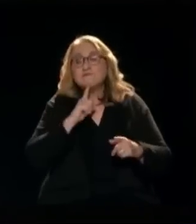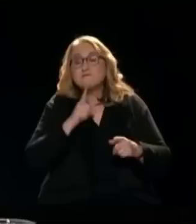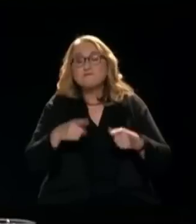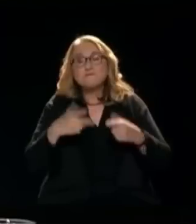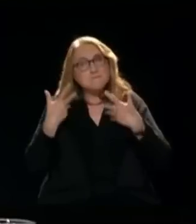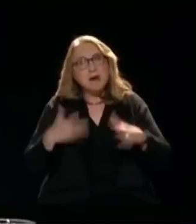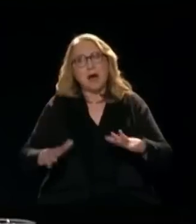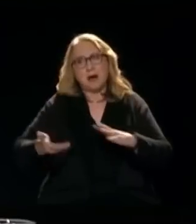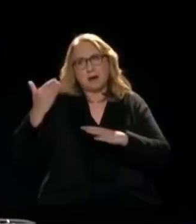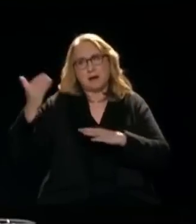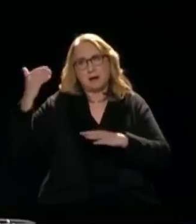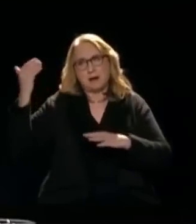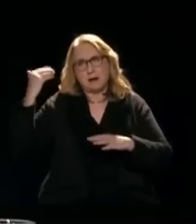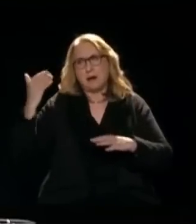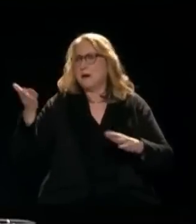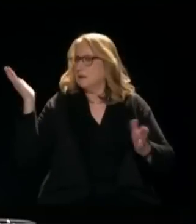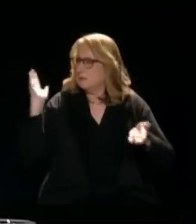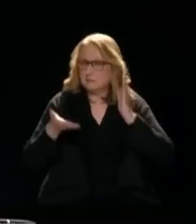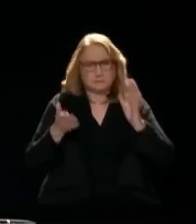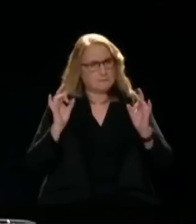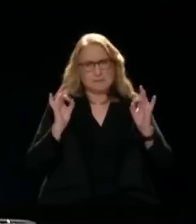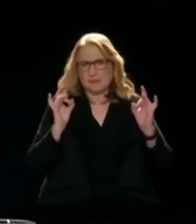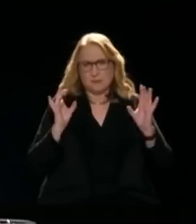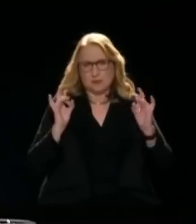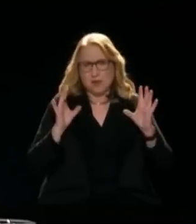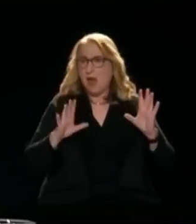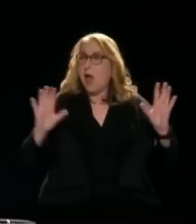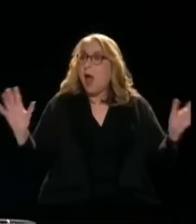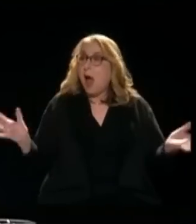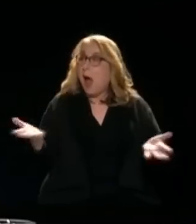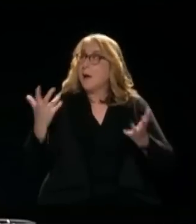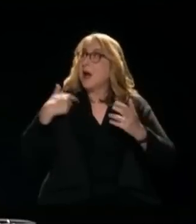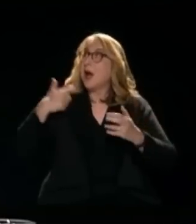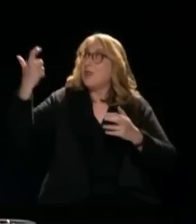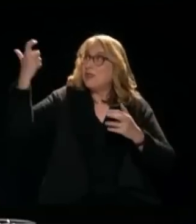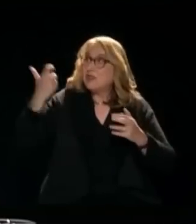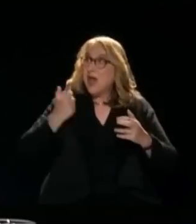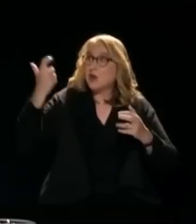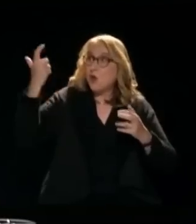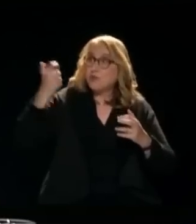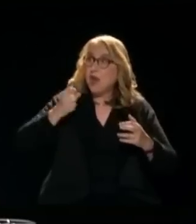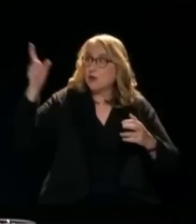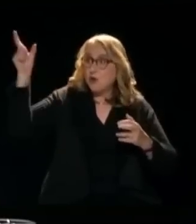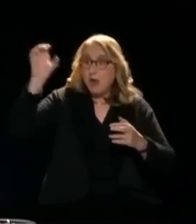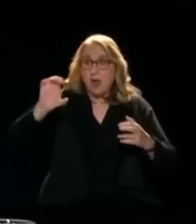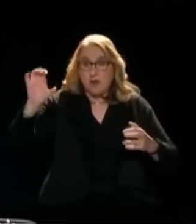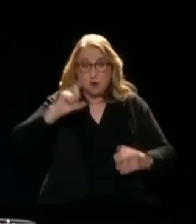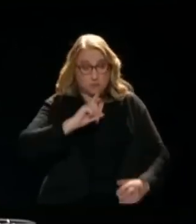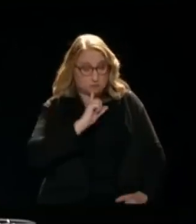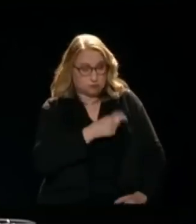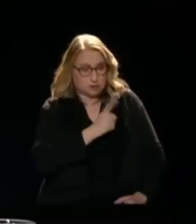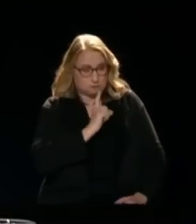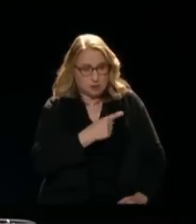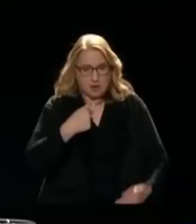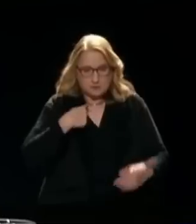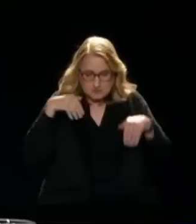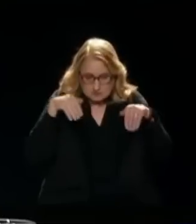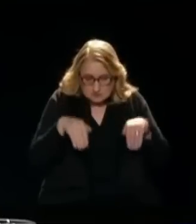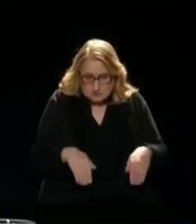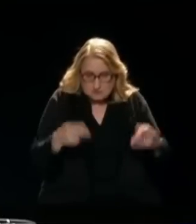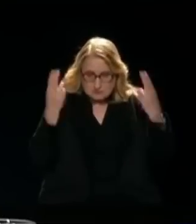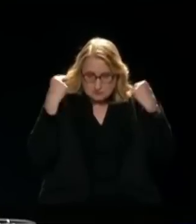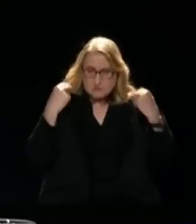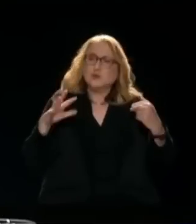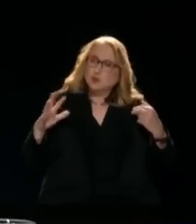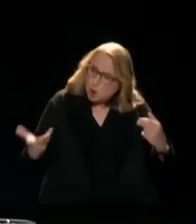μόνο όταν συμφωνούσαμε με τους δανειστές να εξυπηρετούμε τα χρέη σύμφωνα με τα δικά τους συμφέροντα. Τότε είχαμε τρομακτικές συνέπειες και εθνικές τραγωδίες,